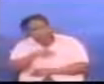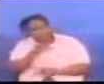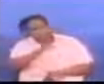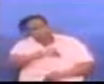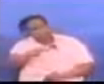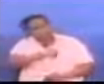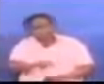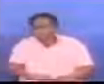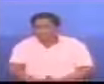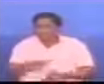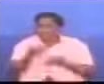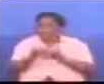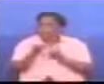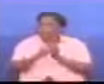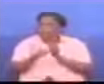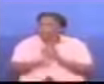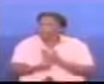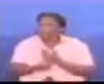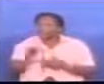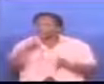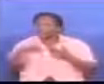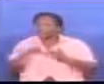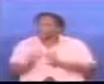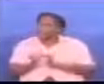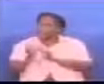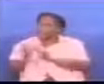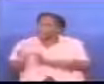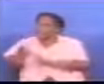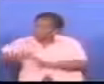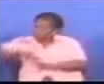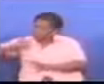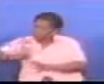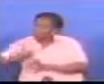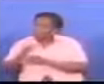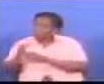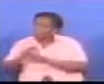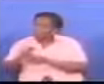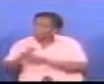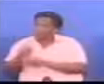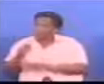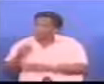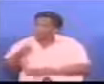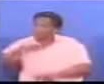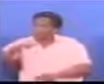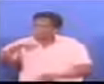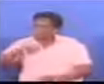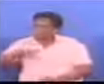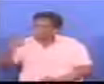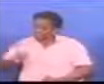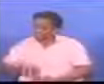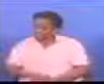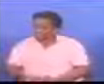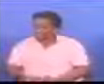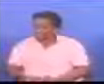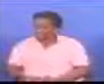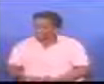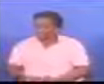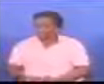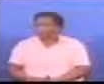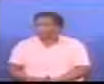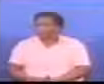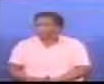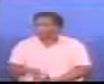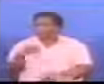gani? Tunataka kuwekeza wenyewe kwa kutumia pesa za serikali kwenye swala la kuzalisha umeme. Kazi